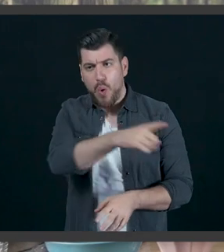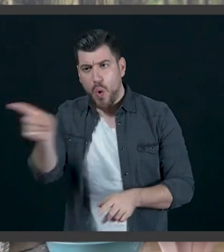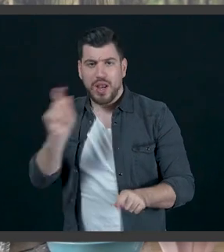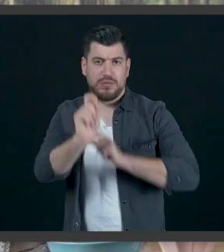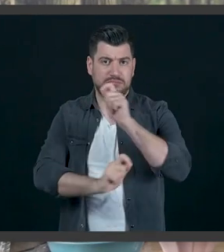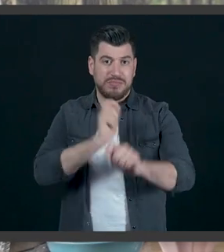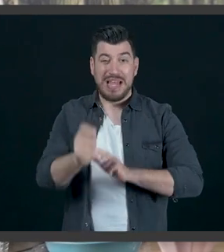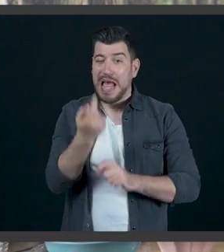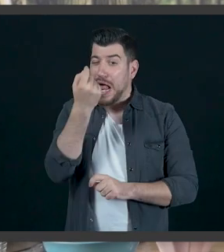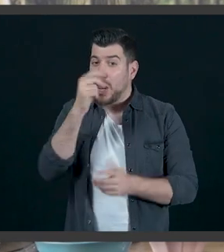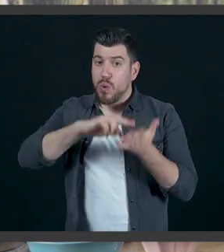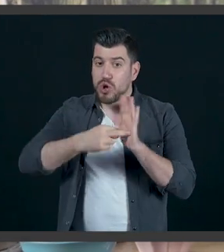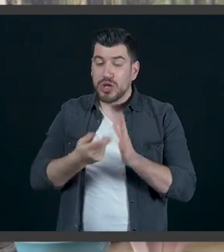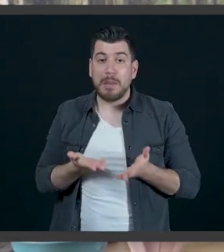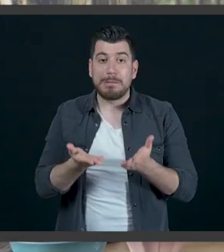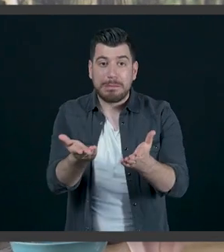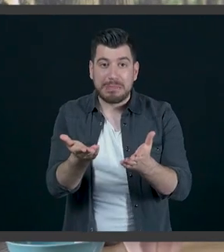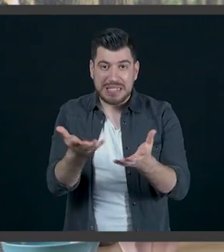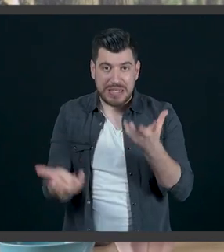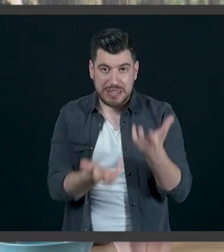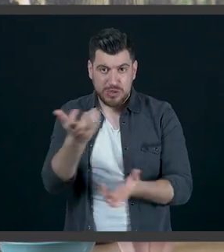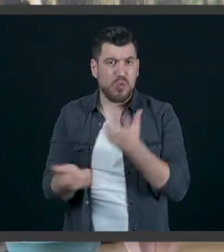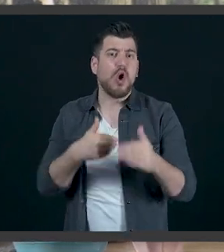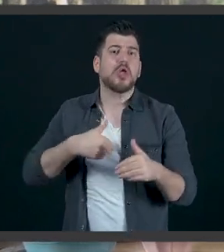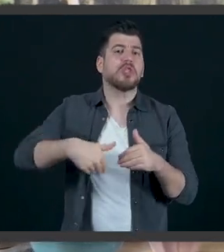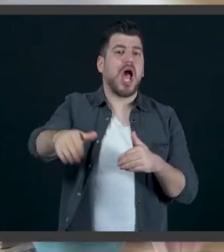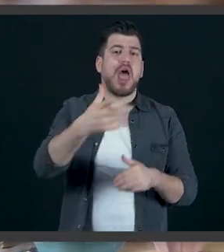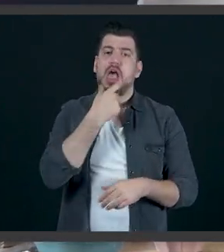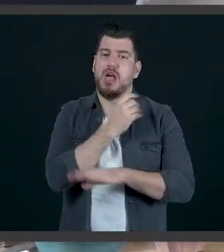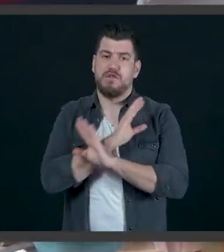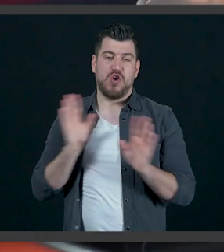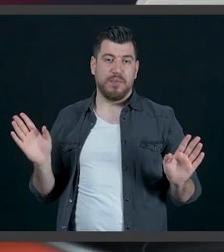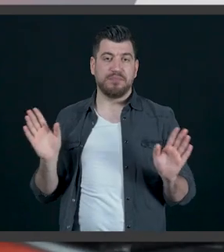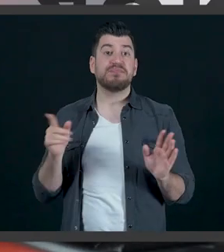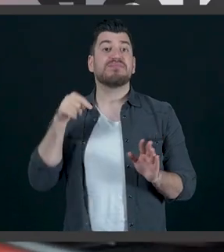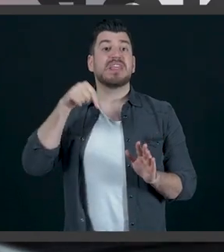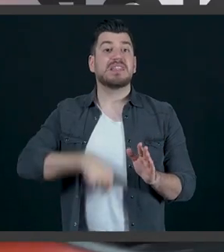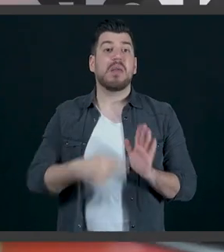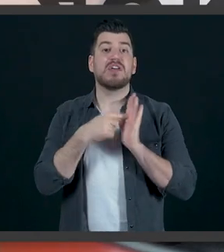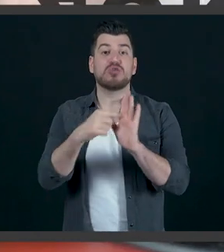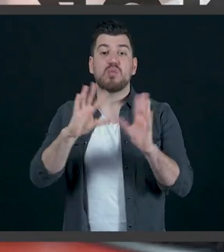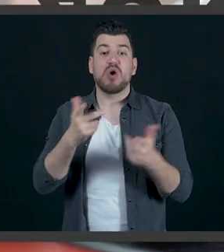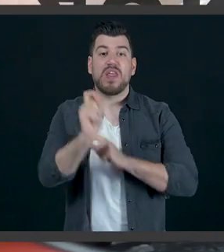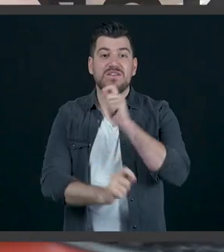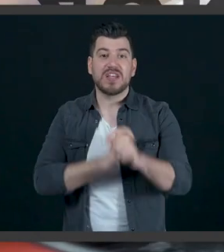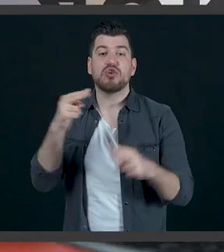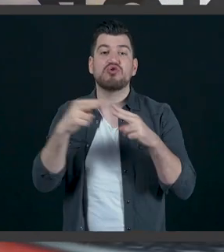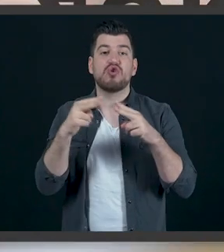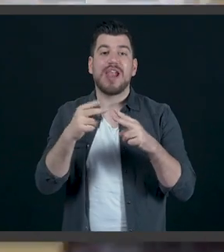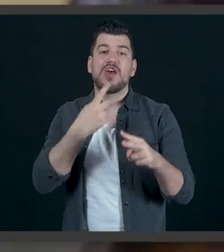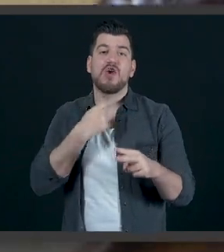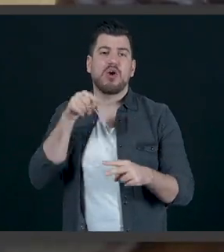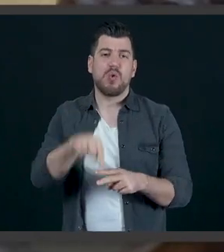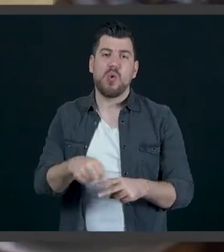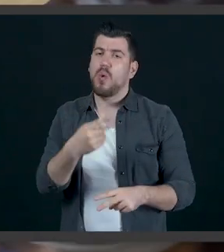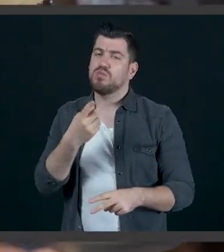Λίγο προσοχή μόνο στο ψήσιμο θα δώσουμε και από εκεί πέρα όλα τα υπόλοιπα είναι πανεύκολα. Σήμερα θα σας δείξω πώς να ετοιμάσετε το πιο σοκολατένιο γλυκό